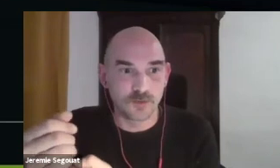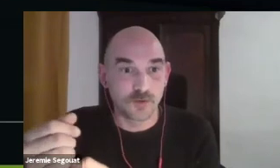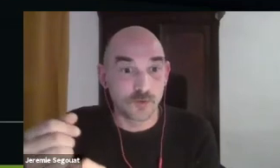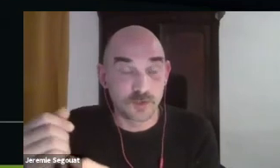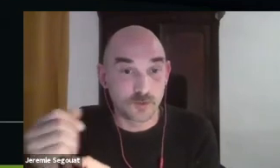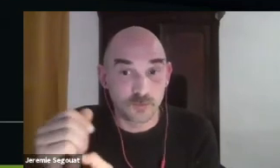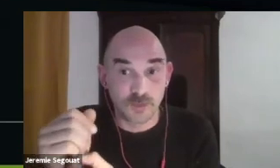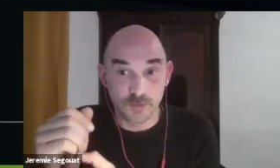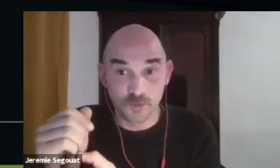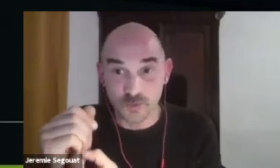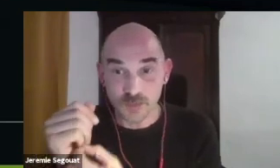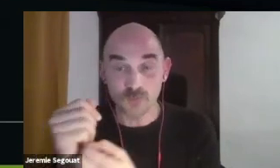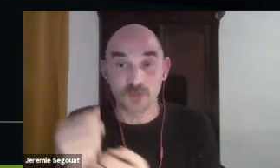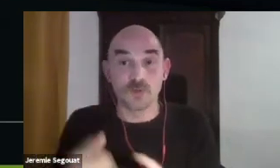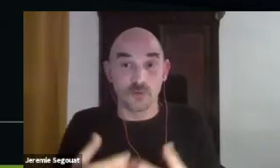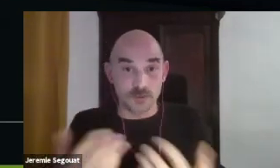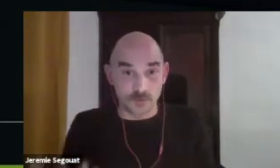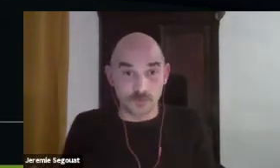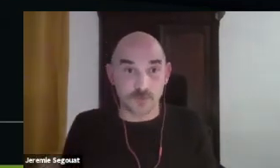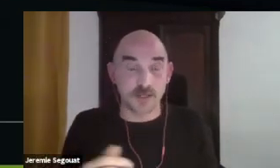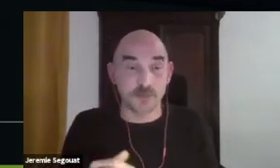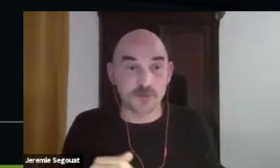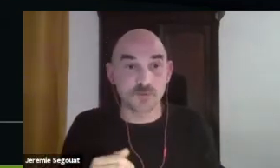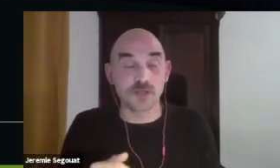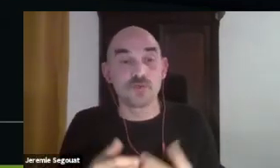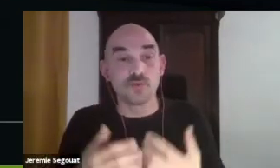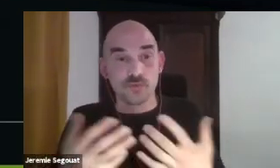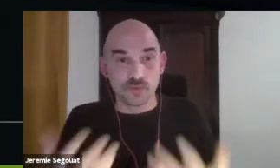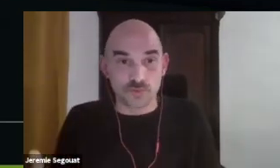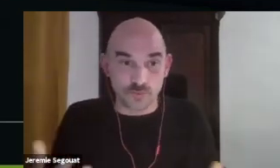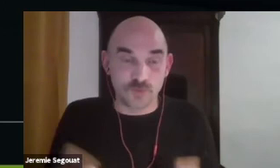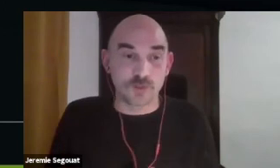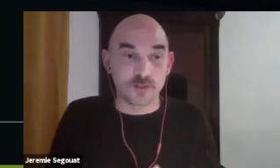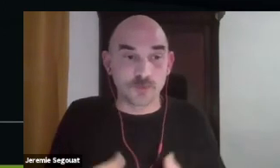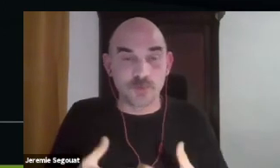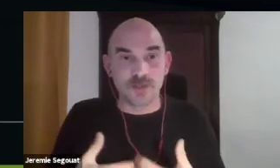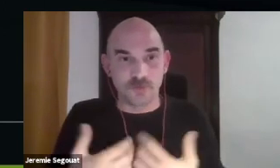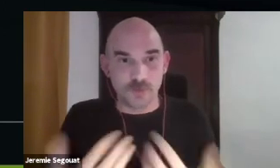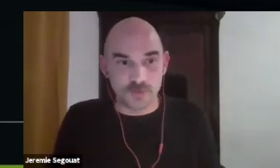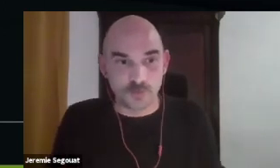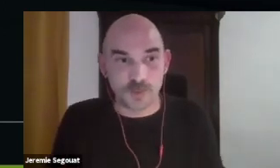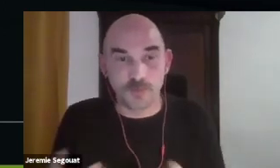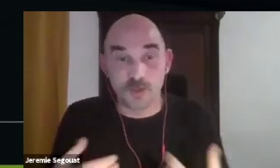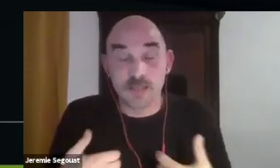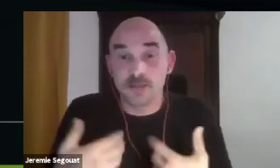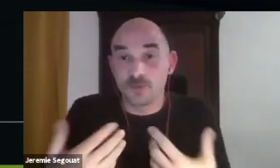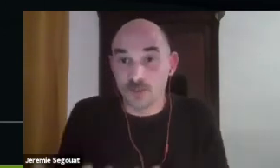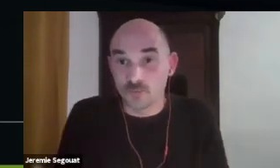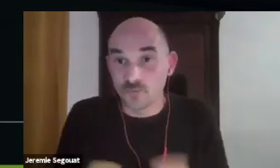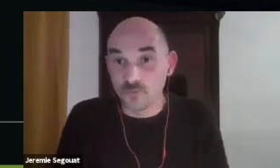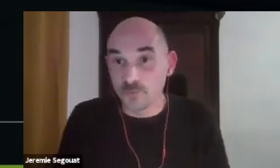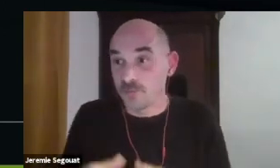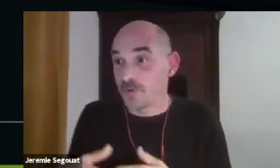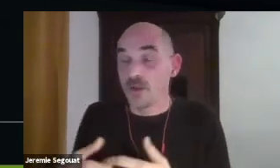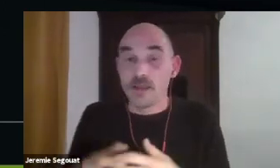on est en train de communiquer on est en relation avec la personne au delà du contenu de ce qu'on donne on a énormément d'informations par rapport à l'état dans lequel